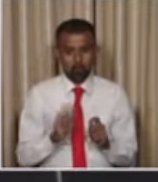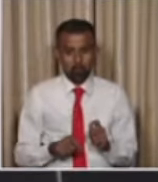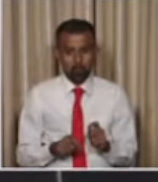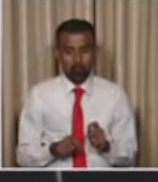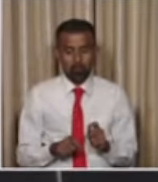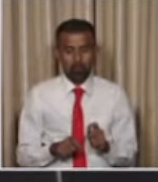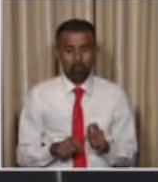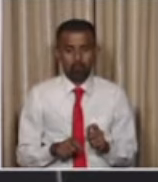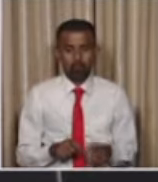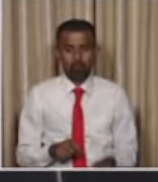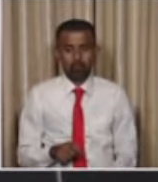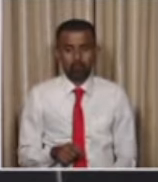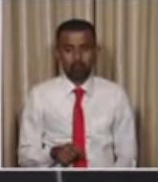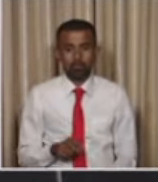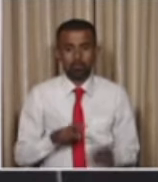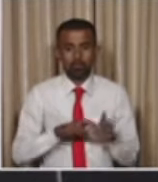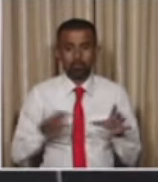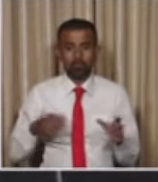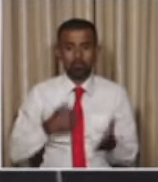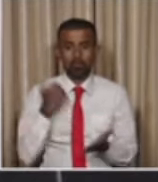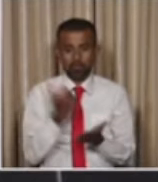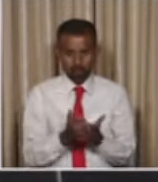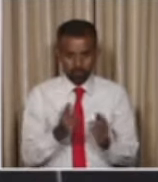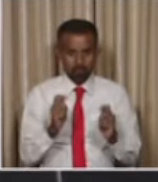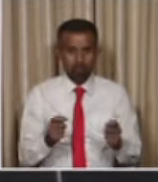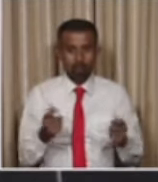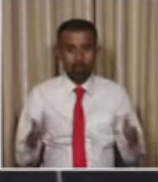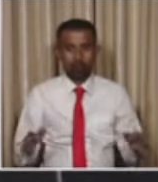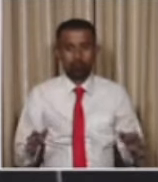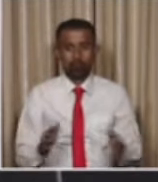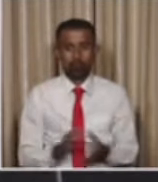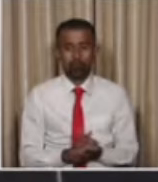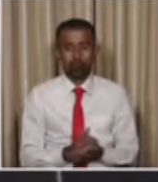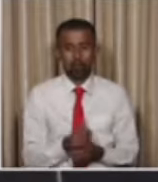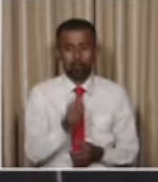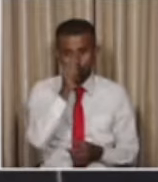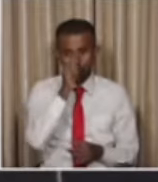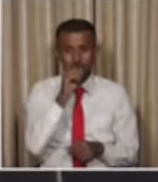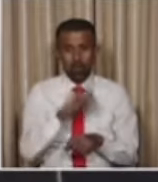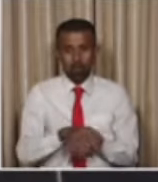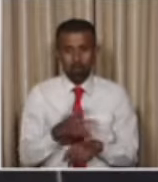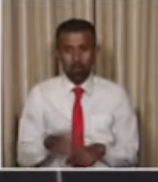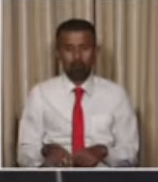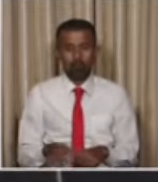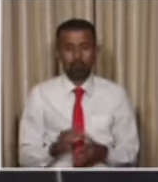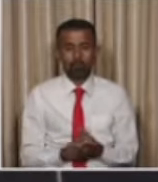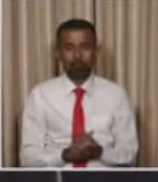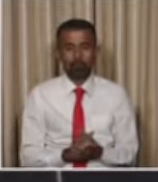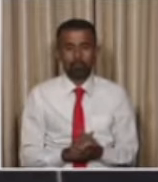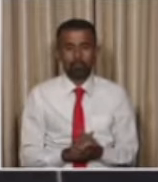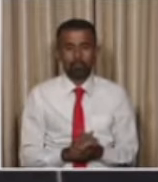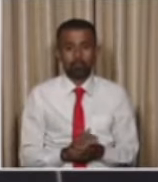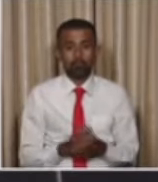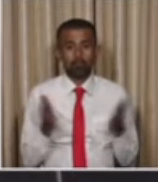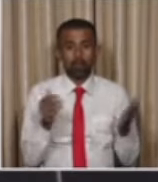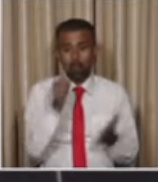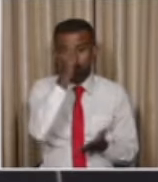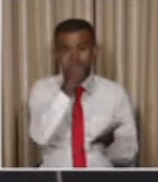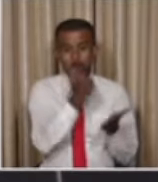උඩ ඉල්ලාස්මේ ලිපි බාර දුන්නා කියලා. මේ මගඩිය හඳුනගෙන මේක ඇවිල්ලා මහබංගුවේ මගඩියට